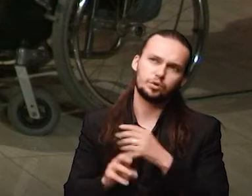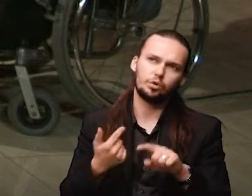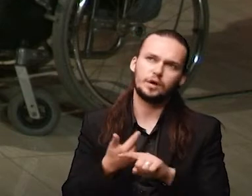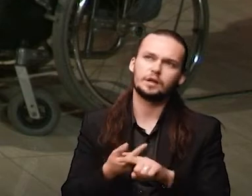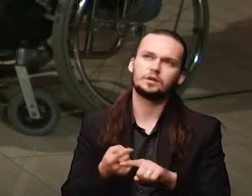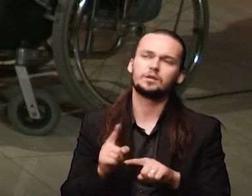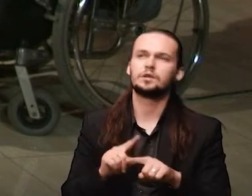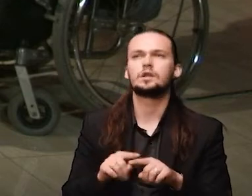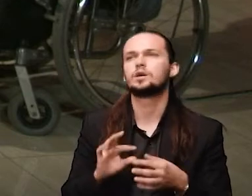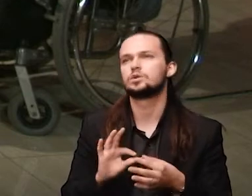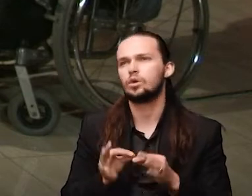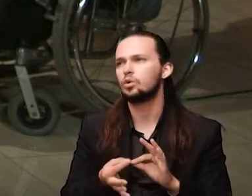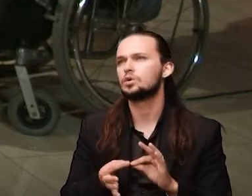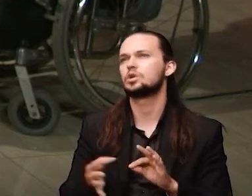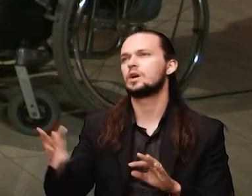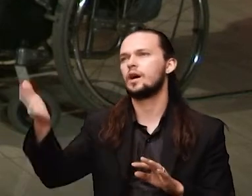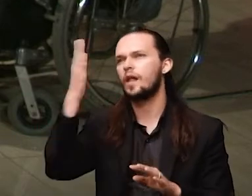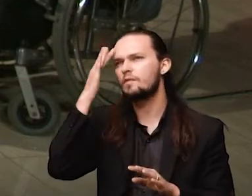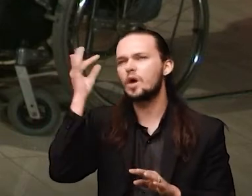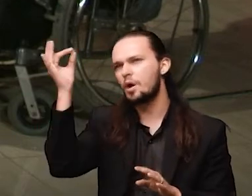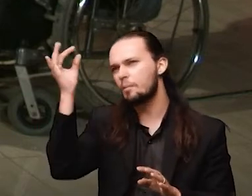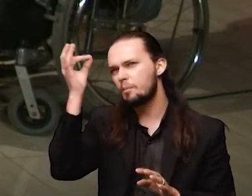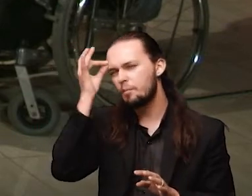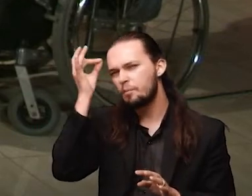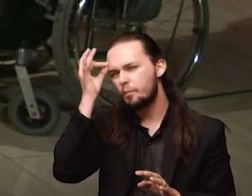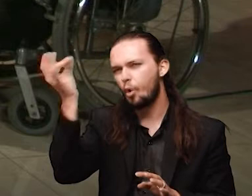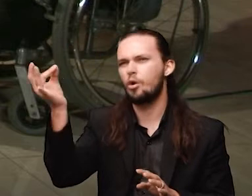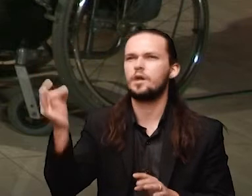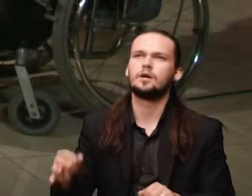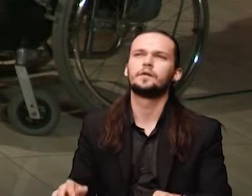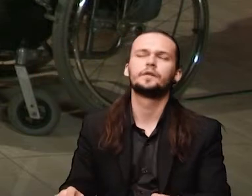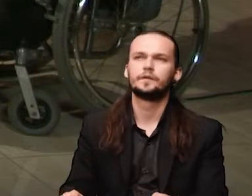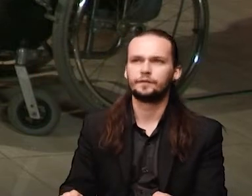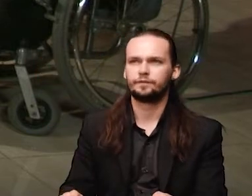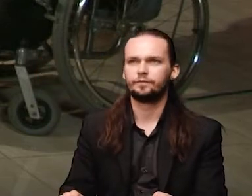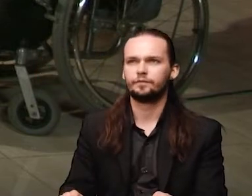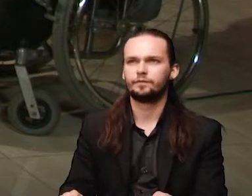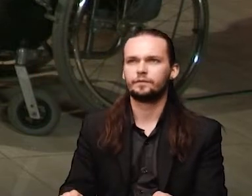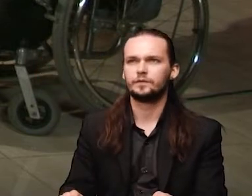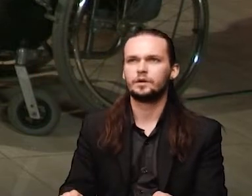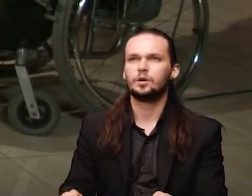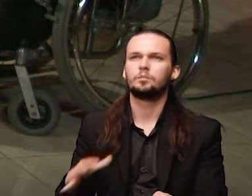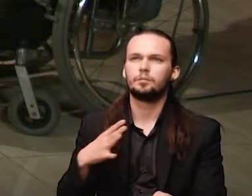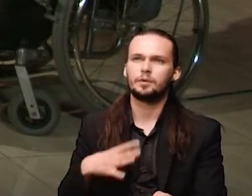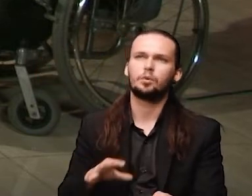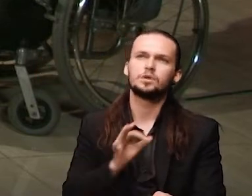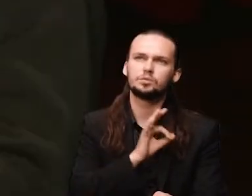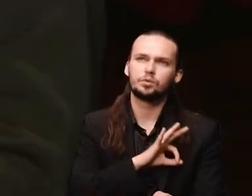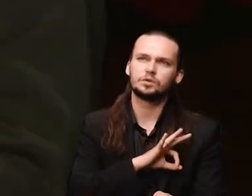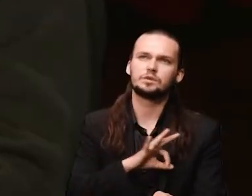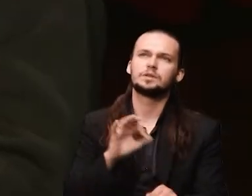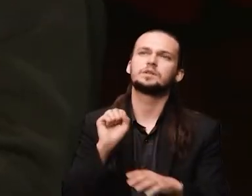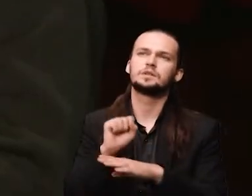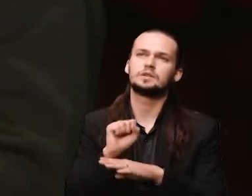сложно. Это куча головной боли в том плане, с кем и как преодолеть, тем более, что фактически мне приходится